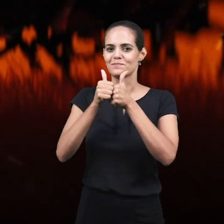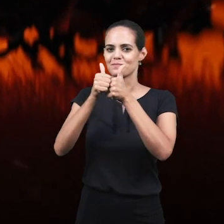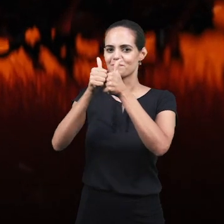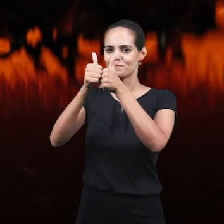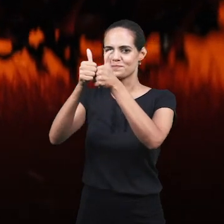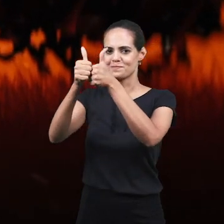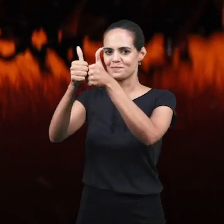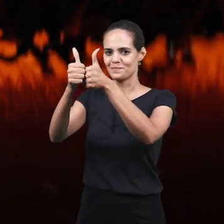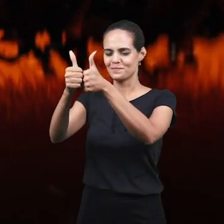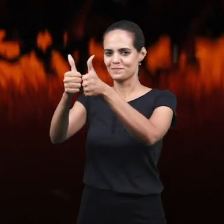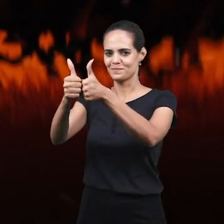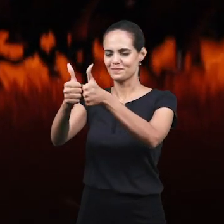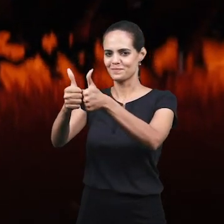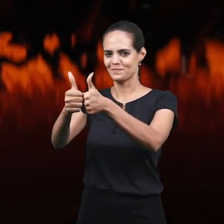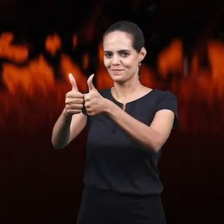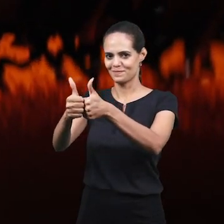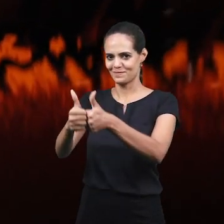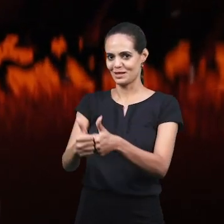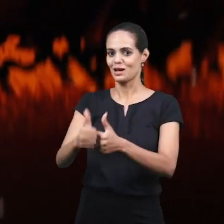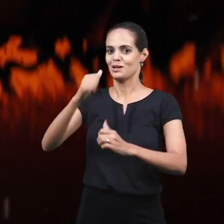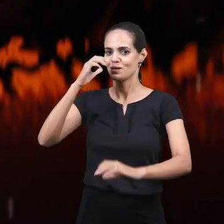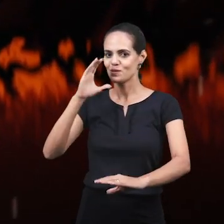seguirá,